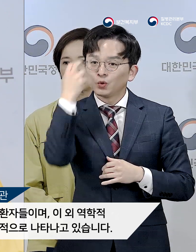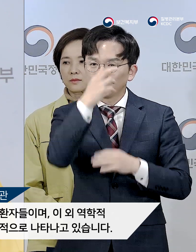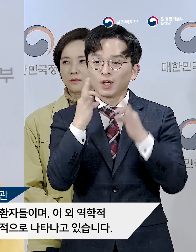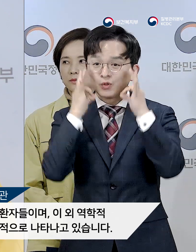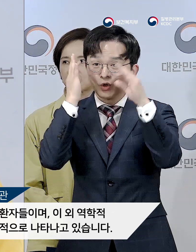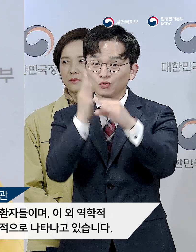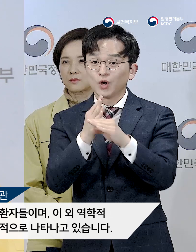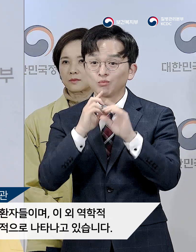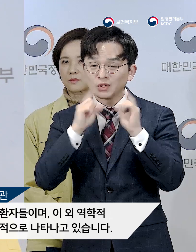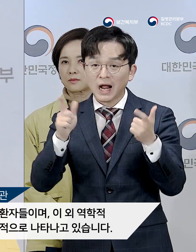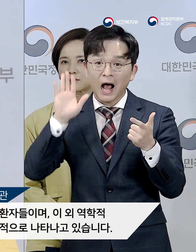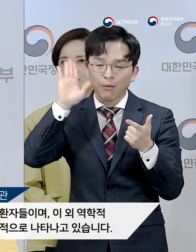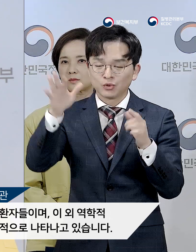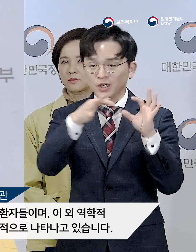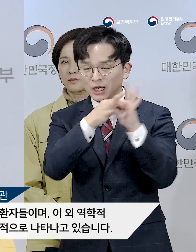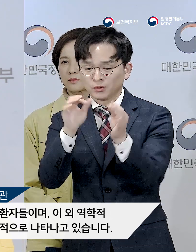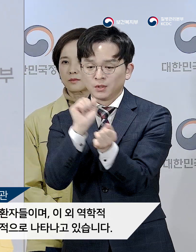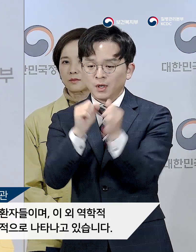산발적으로 나타나고 있습니다.